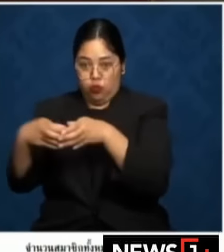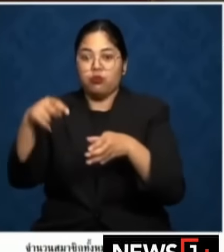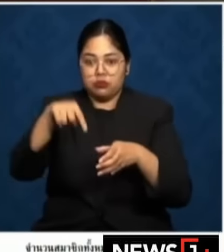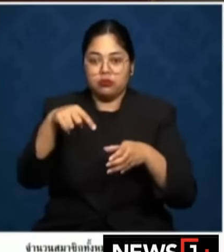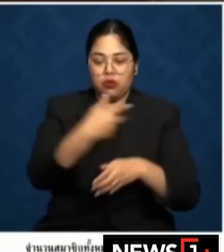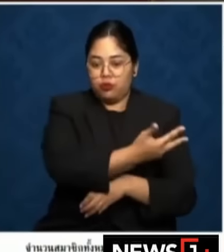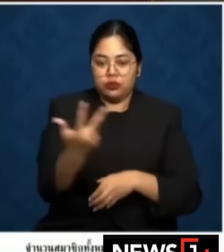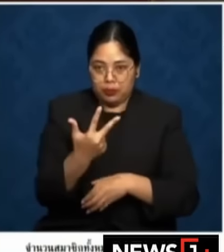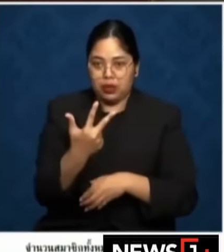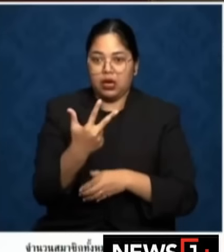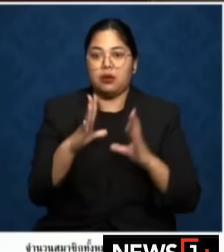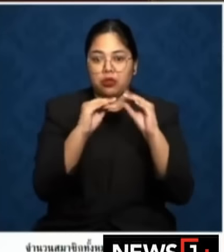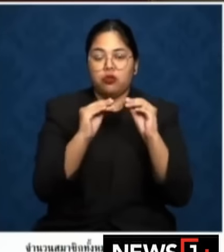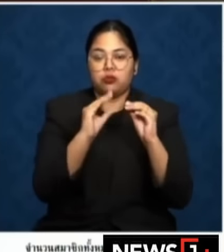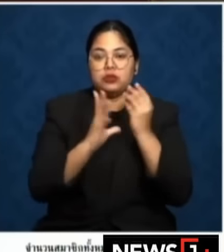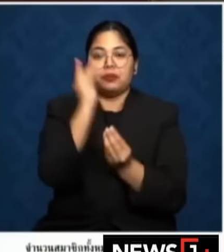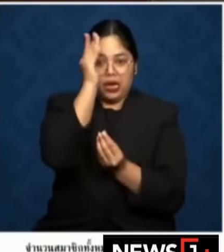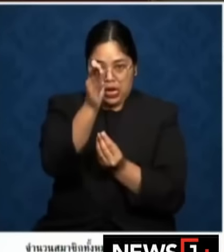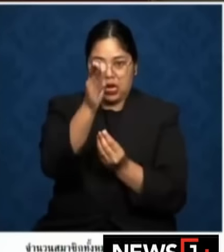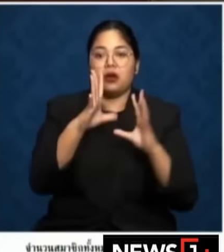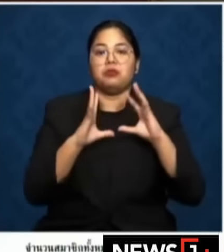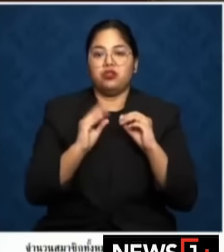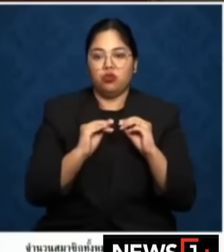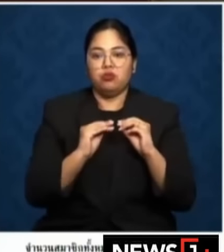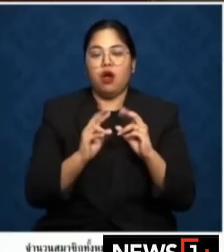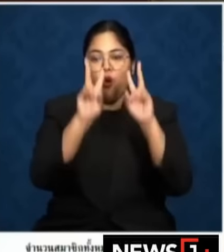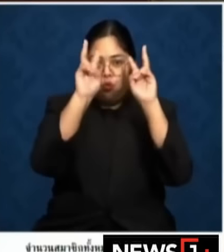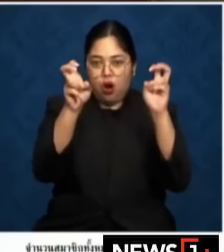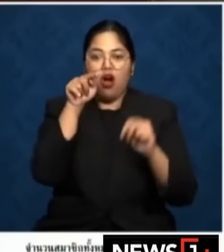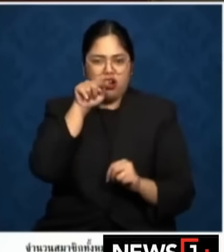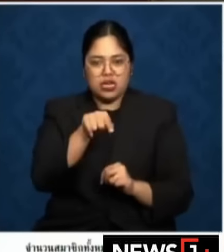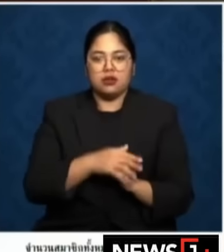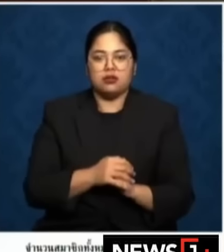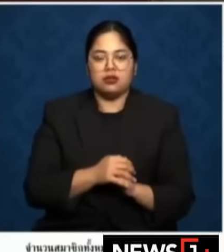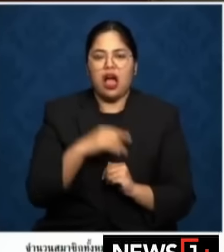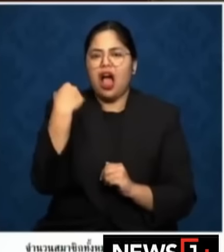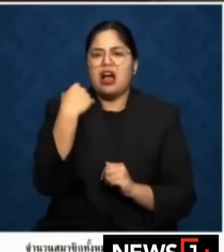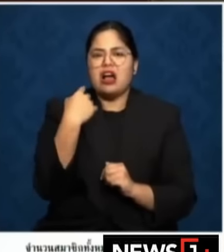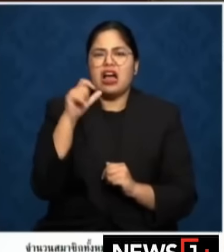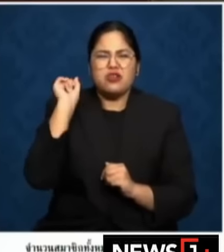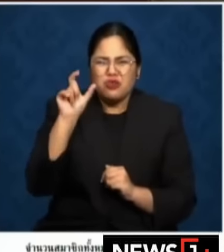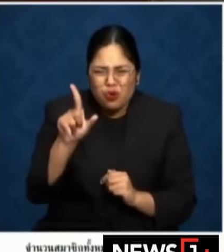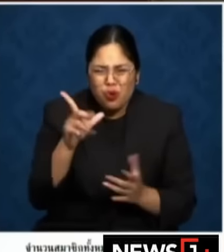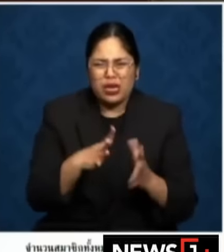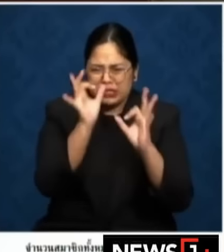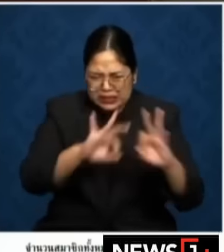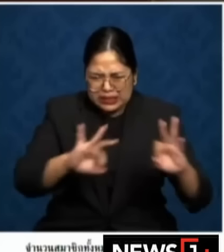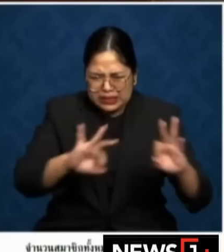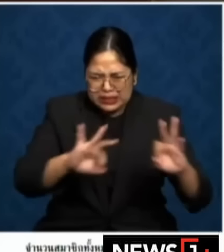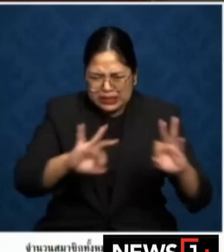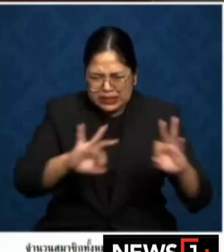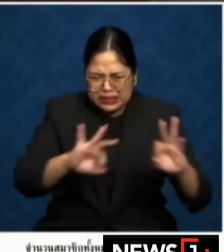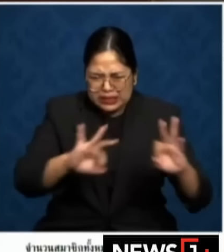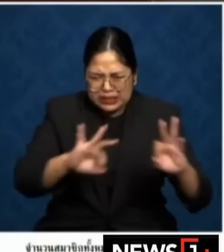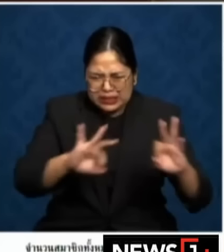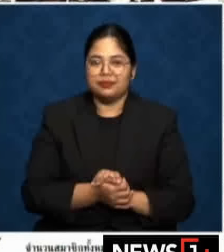ครับก็คงเป็นอาทิตย์หน้านะครับเรื่องนี้นะครับว่าจะได้ดูว่าเรื่องไหนที่เร่งด่วนเรื่องไหนที่จำเป็น นี่แหละ